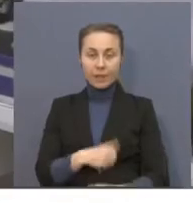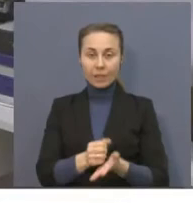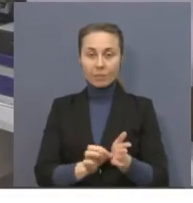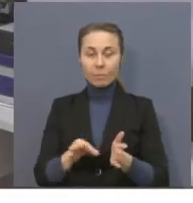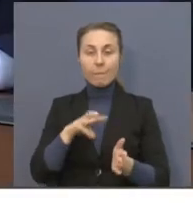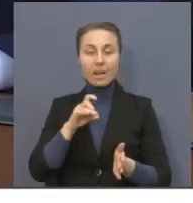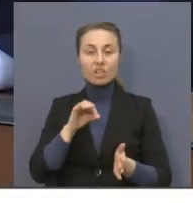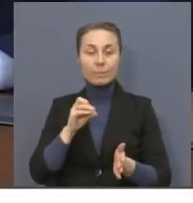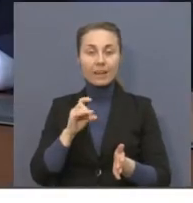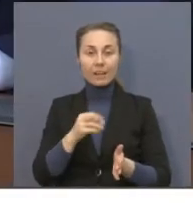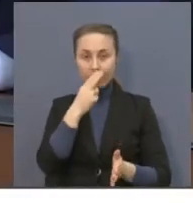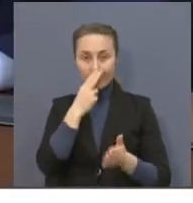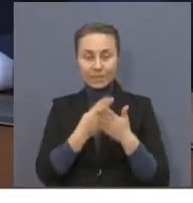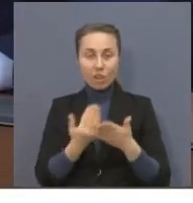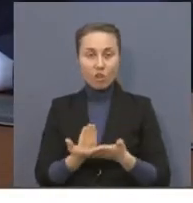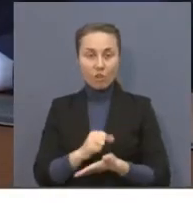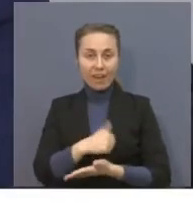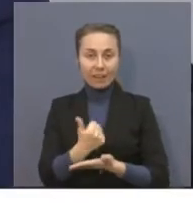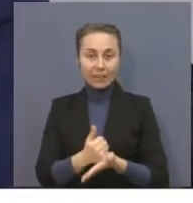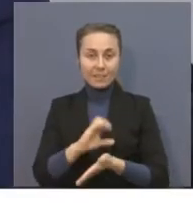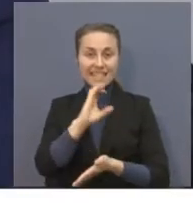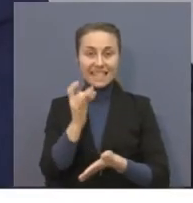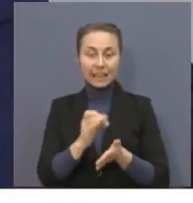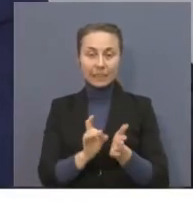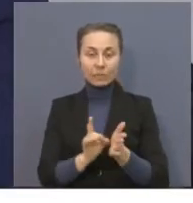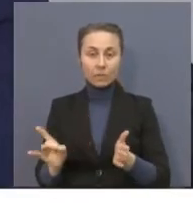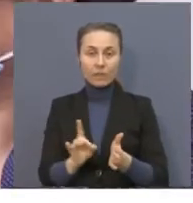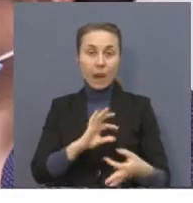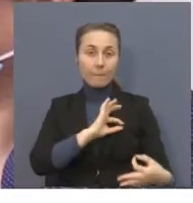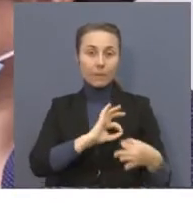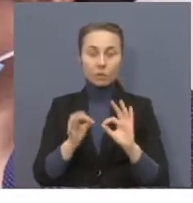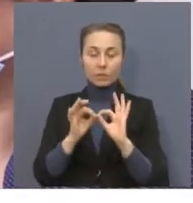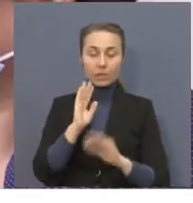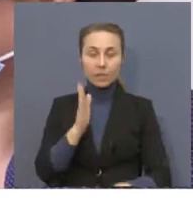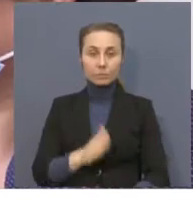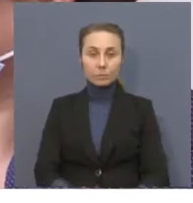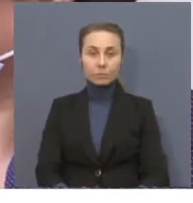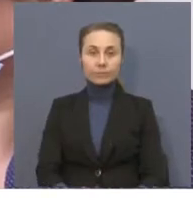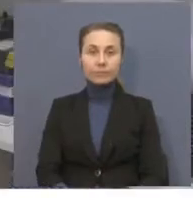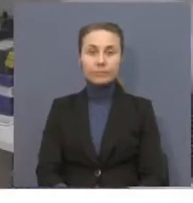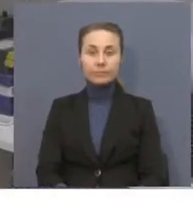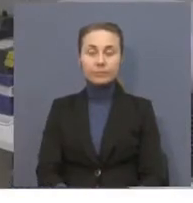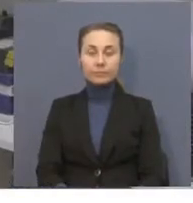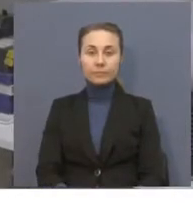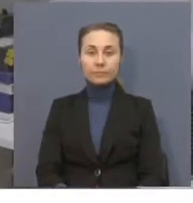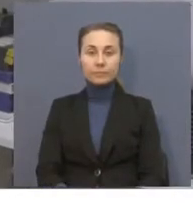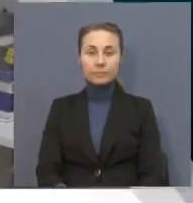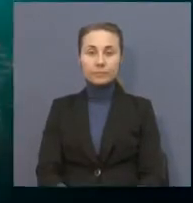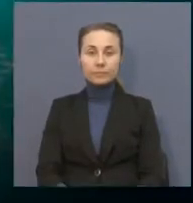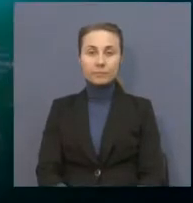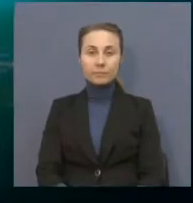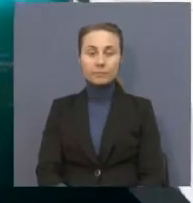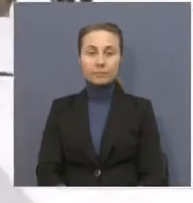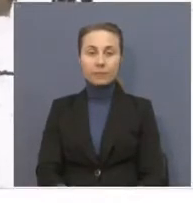области Эрмек Мажапаев представил нового акима Сандыктауского района. Об этом подробнее уже через несколько минут расскажу вам я, Сания